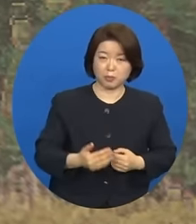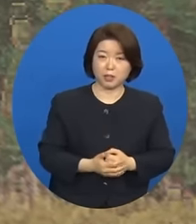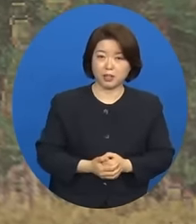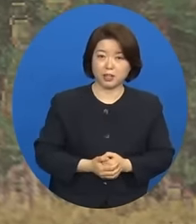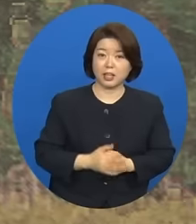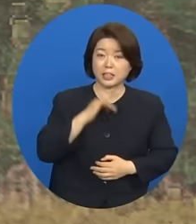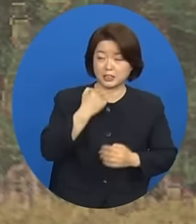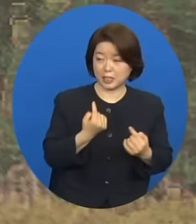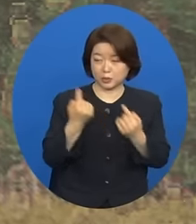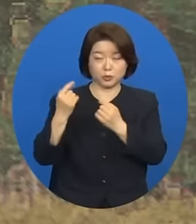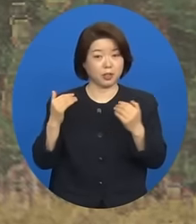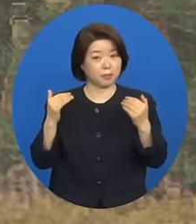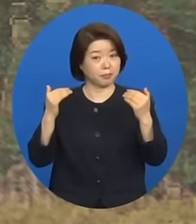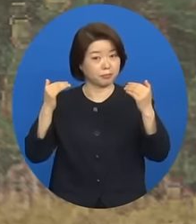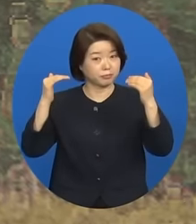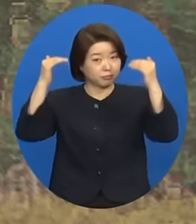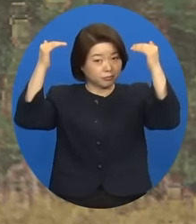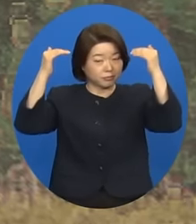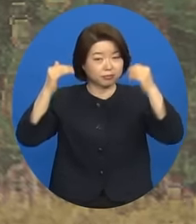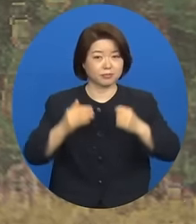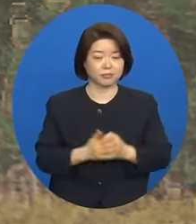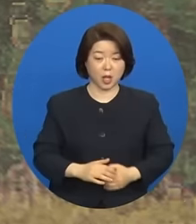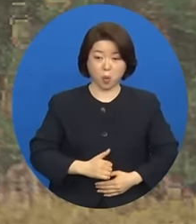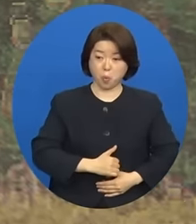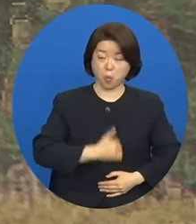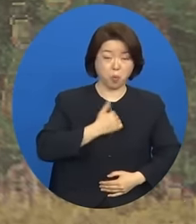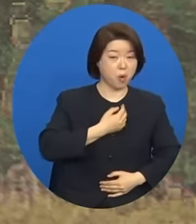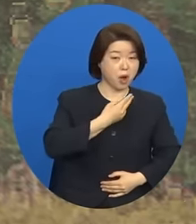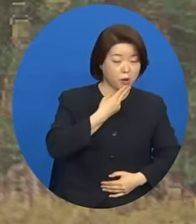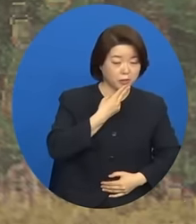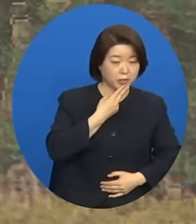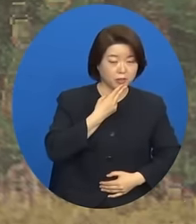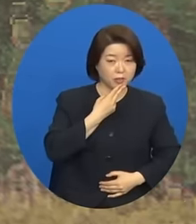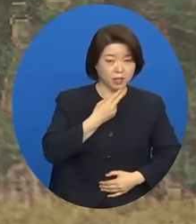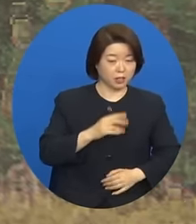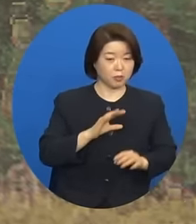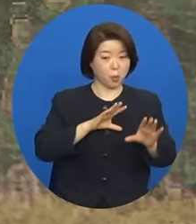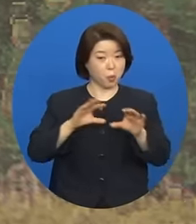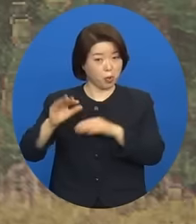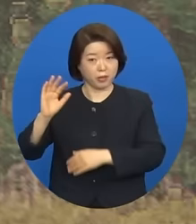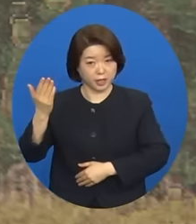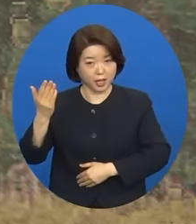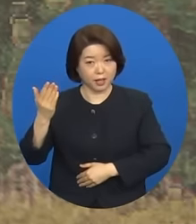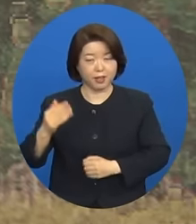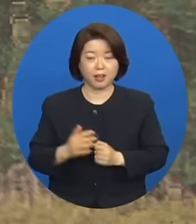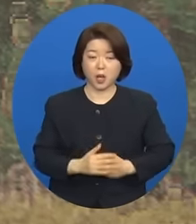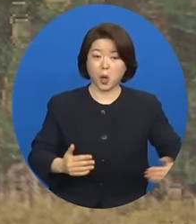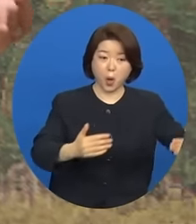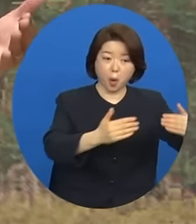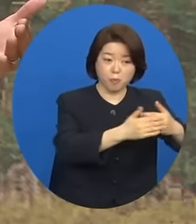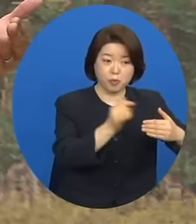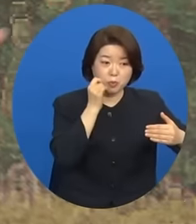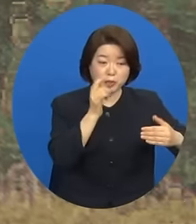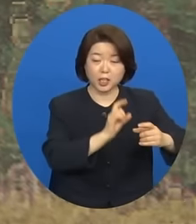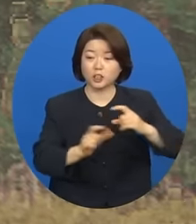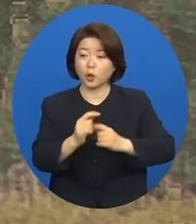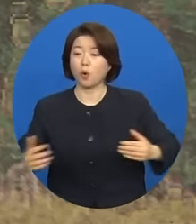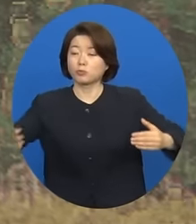해서 성숙하셨습니까? 화내지 않던 것을 더 온유하게 되었습니까? 품지